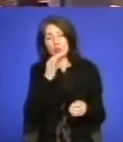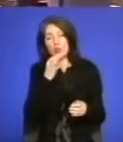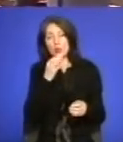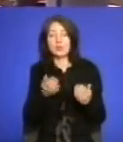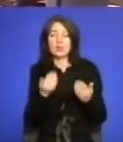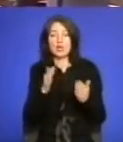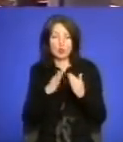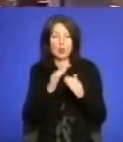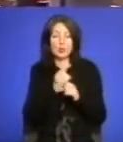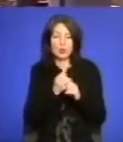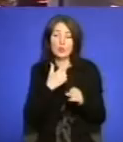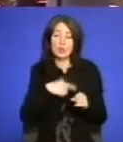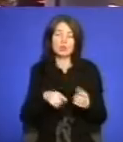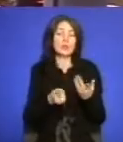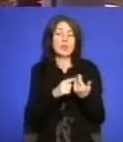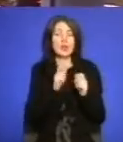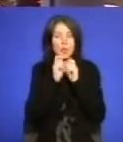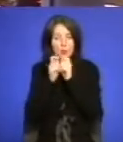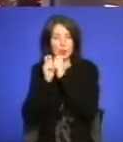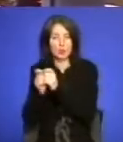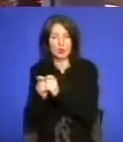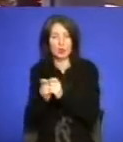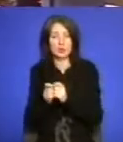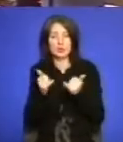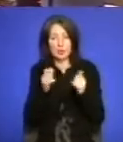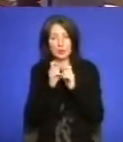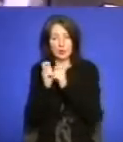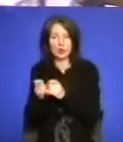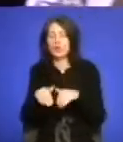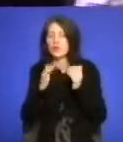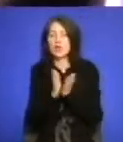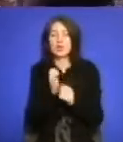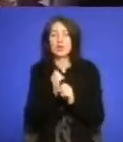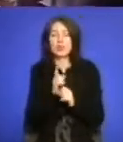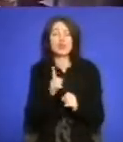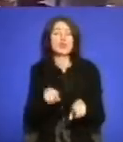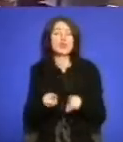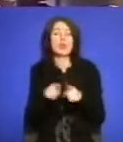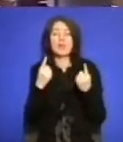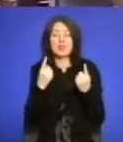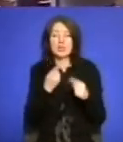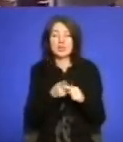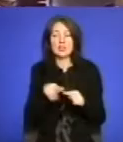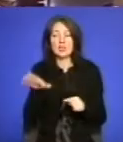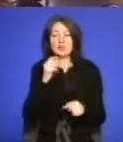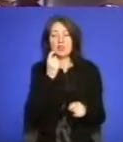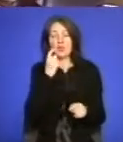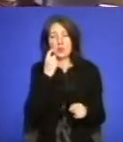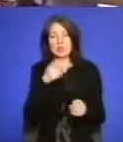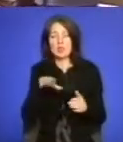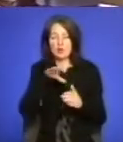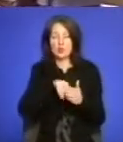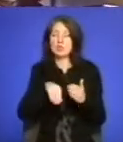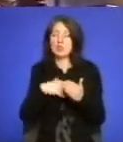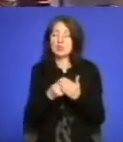на подарунок І взагалі робити щось таке величне Тобто це всі писанки якось вносить щось своє